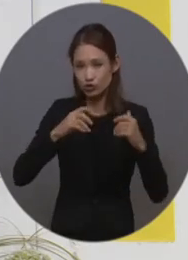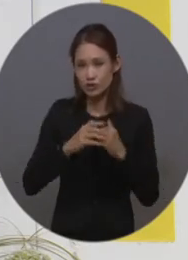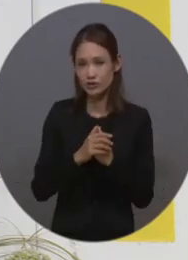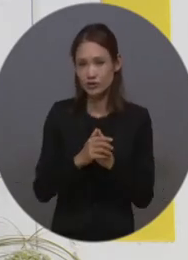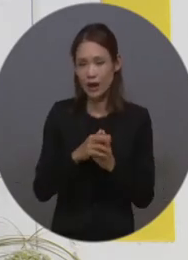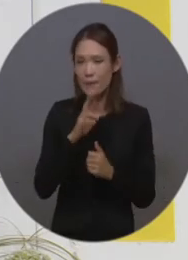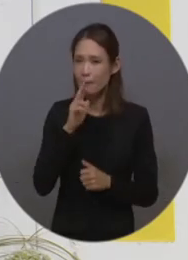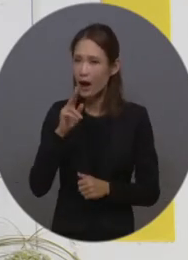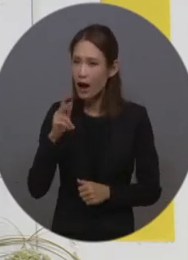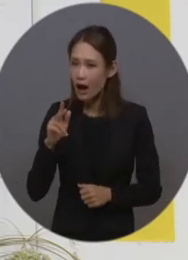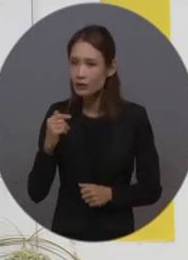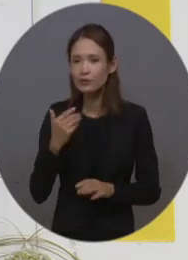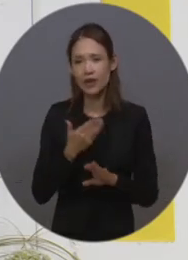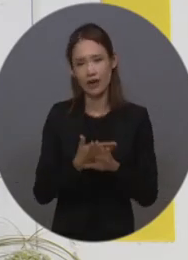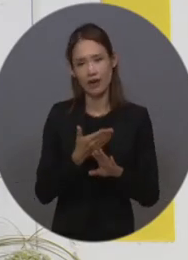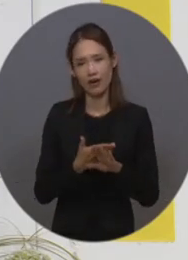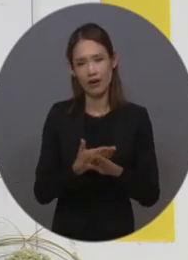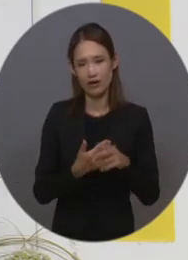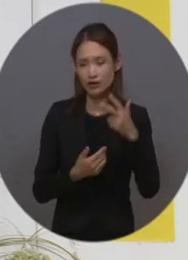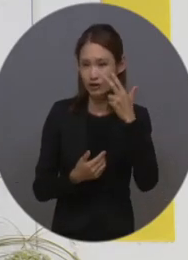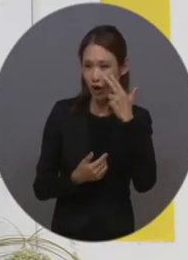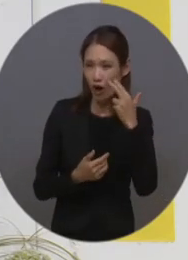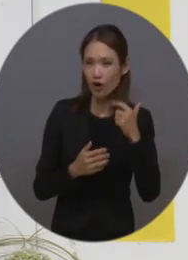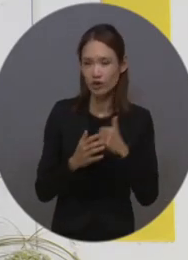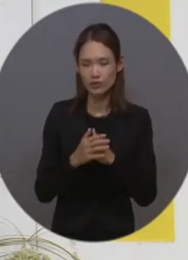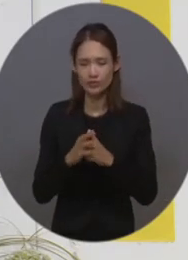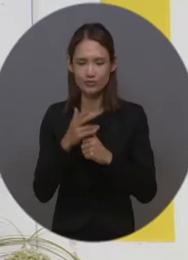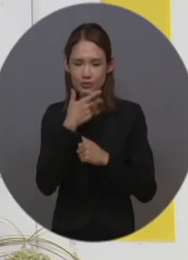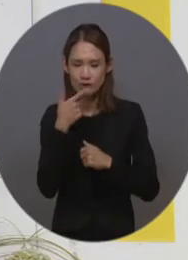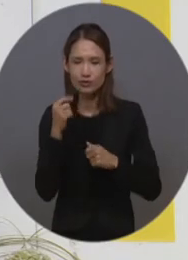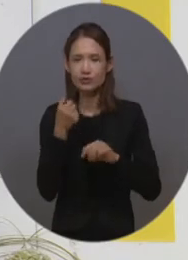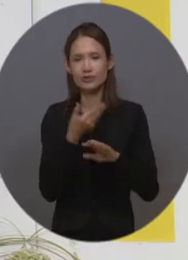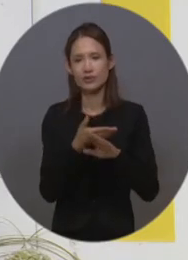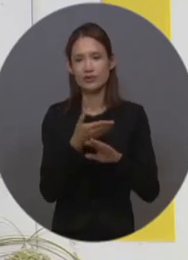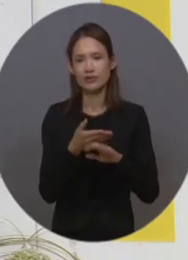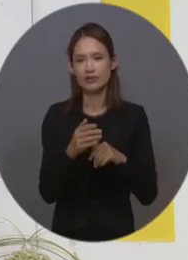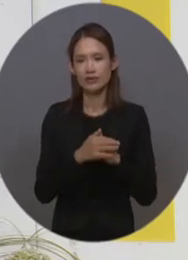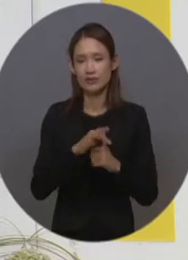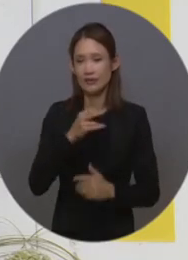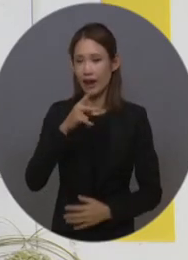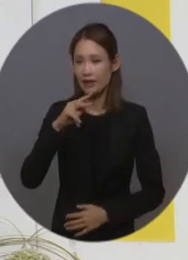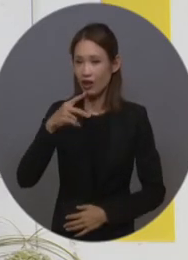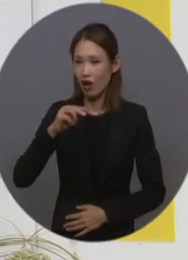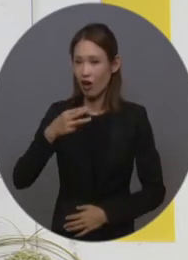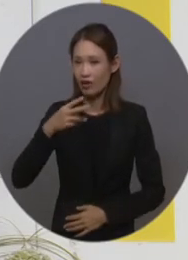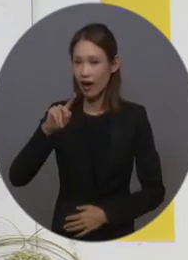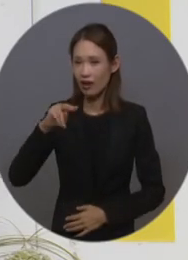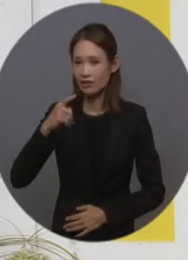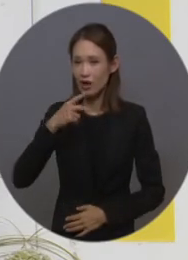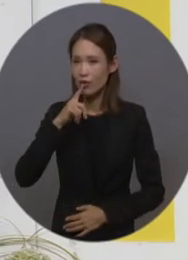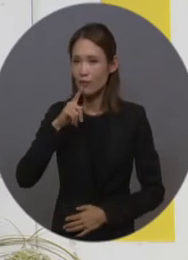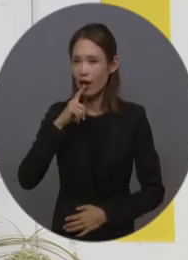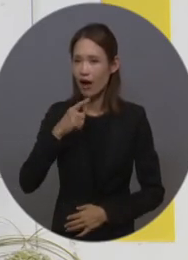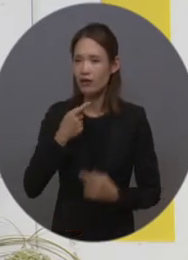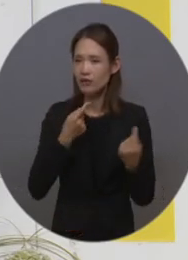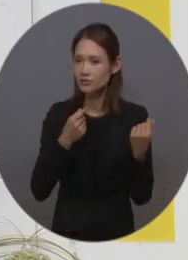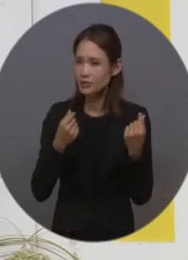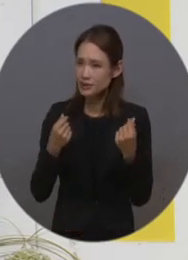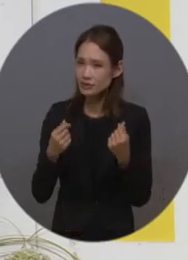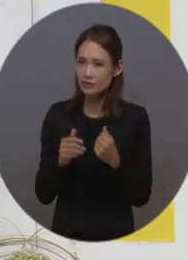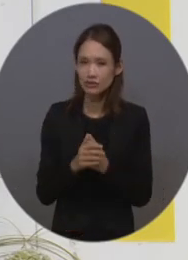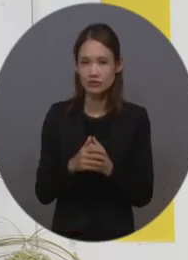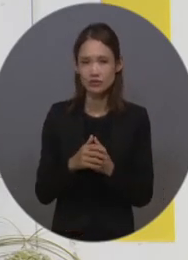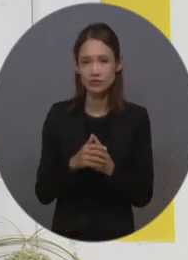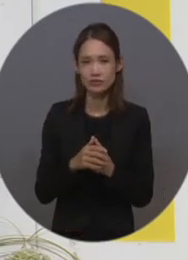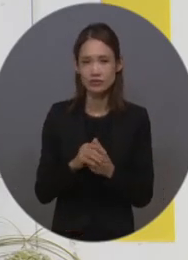좀 다릅니다. 네. 영국이나 미국 발음하고 달라서 이게 좀 네덜란드 발음 비슷하거든요. 네. 네. 그래서